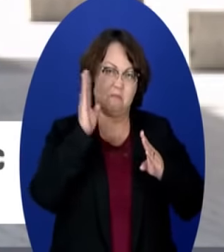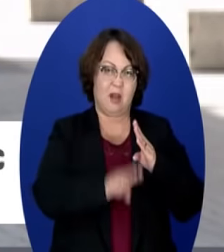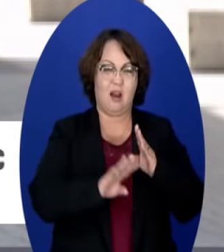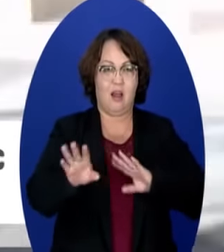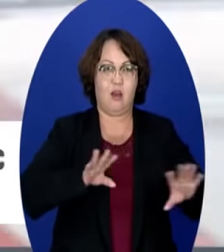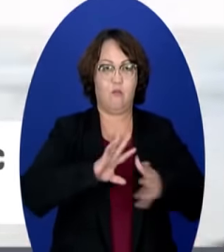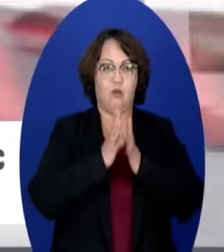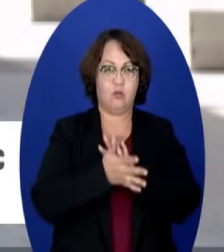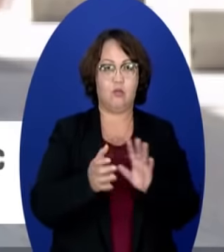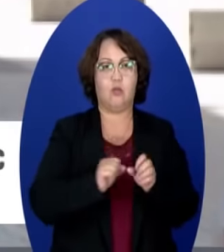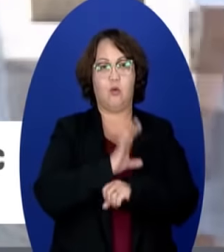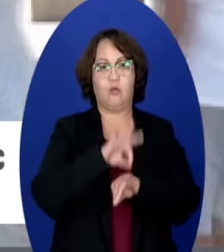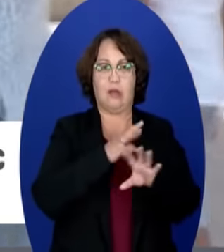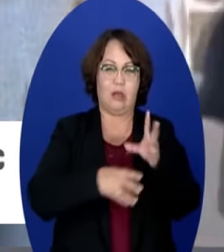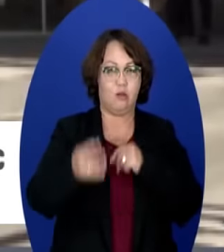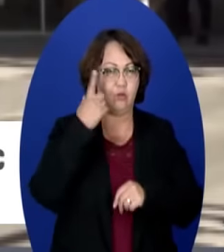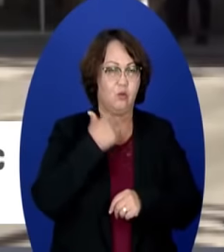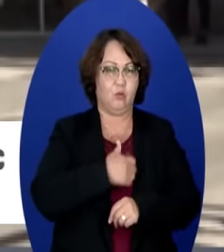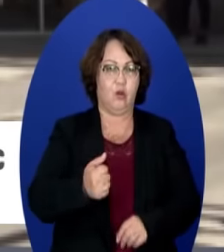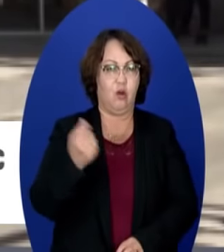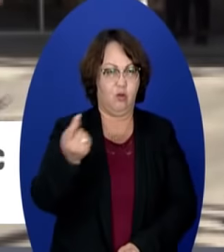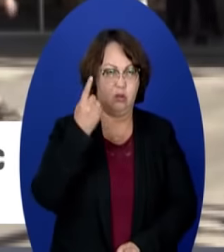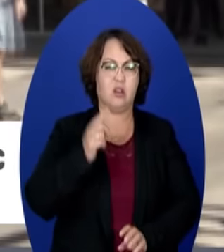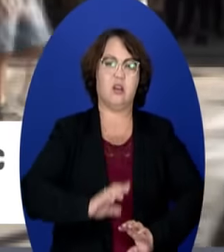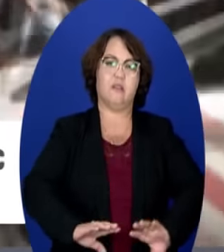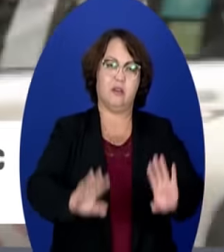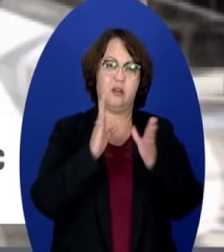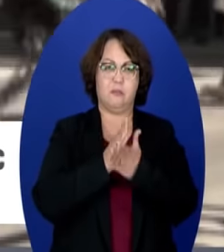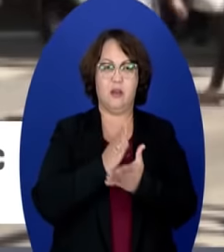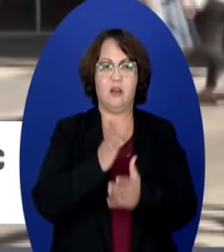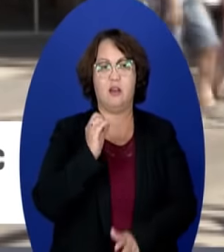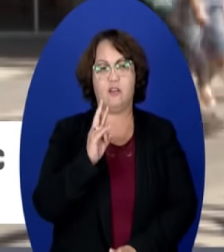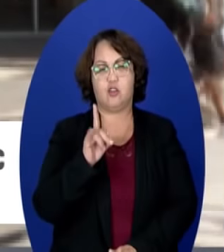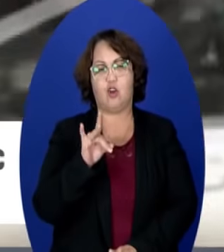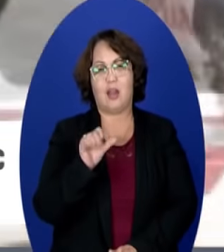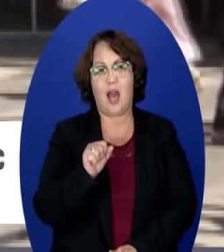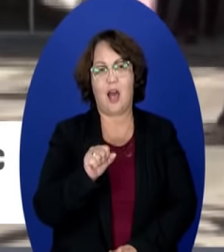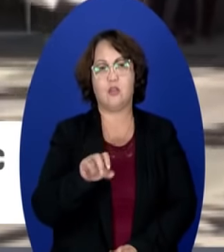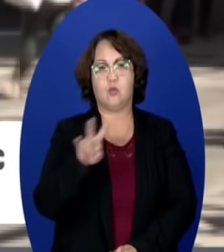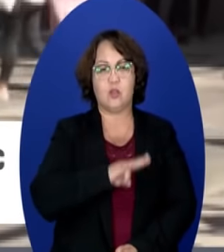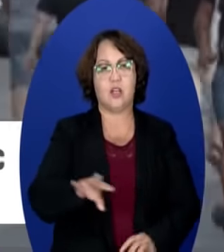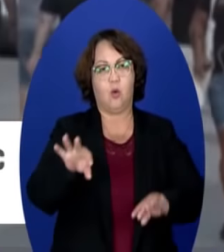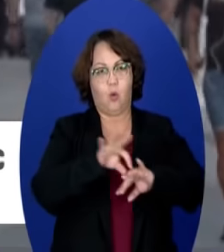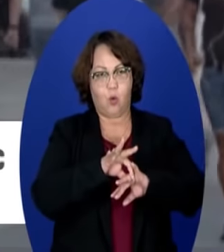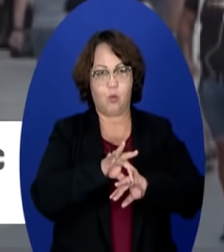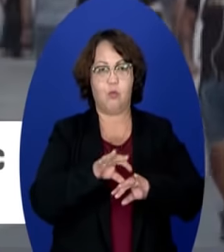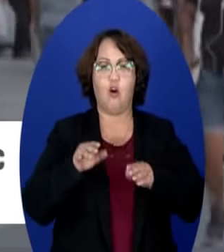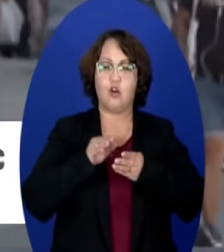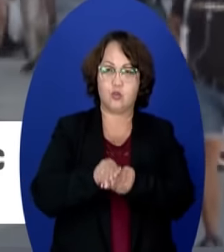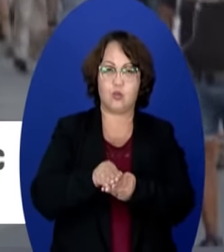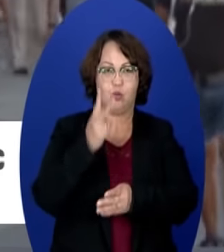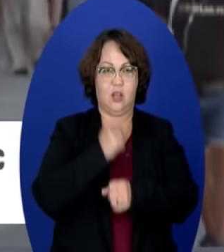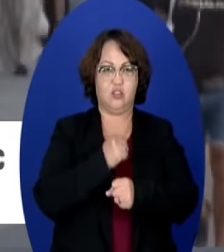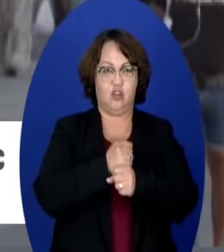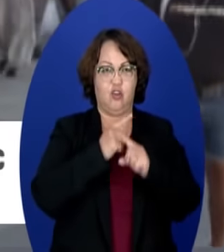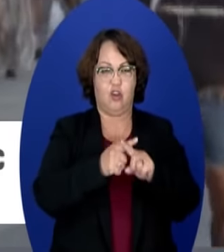шин тохиолдол нас баралт өдөр бүр хамгийн өндөр түвшинд хүрсээр байна. Виктория мужид оршуулах гэрлэх ёслол зохион байгуулахыг өчигдрөөс хоригдсон